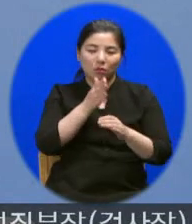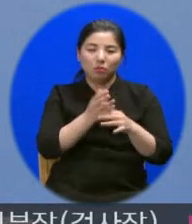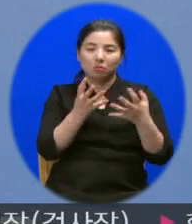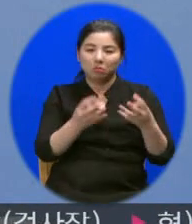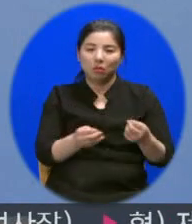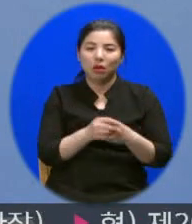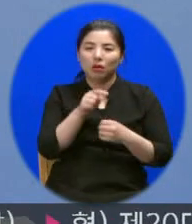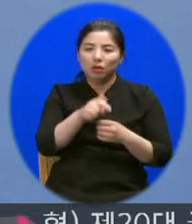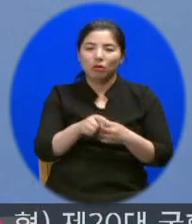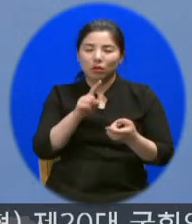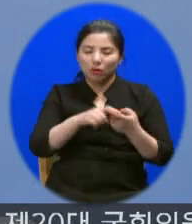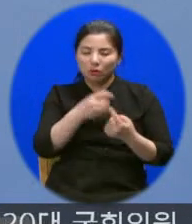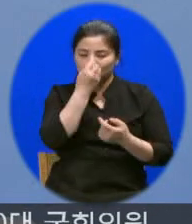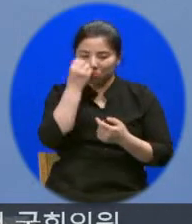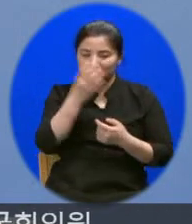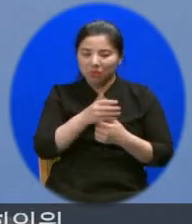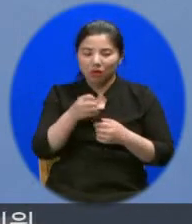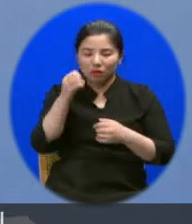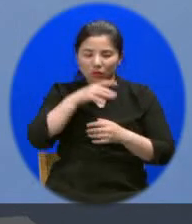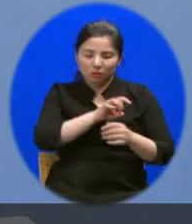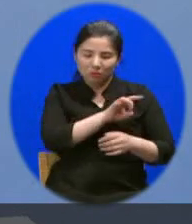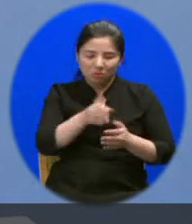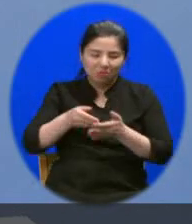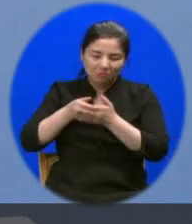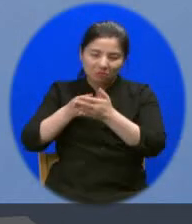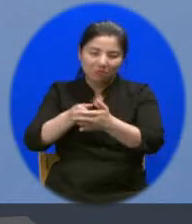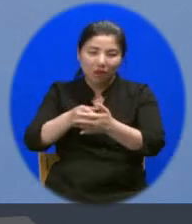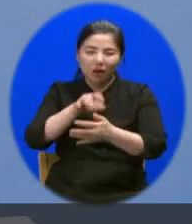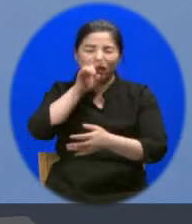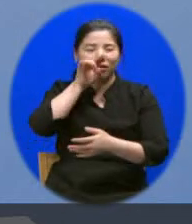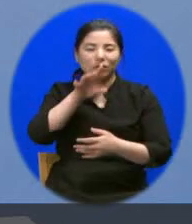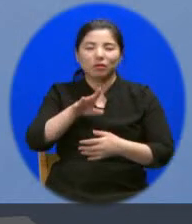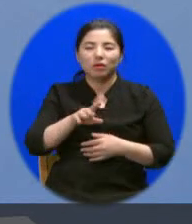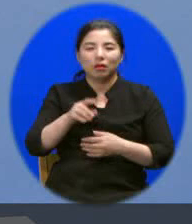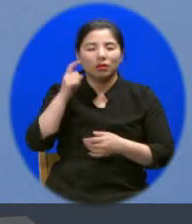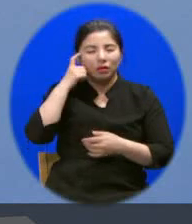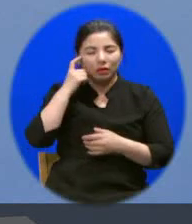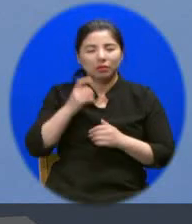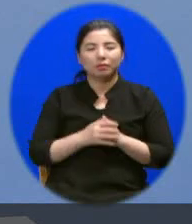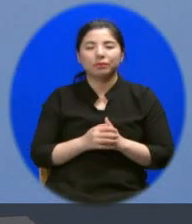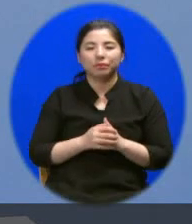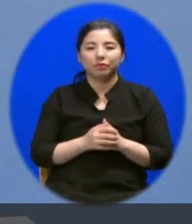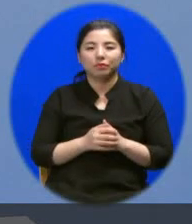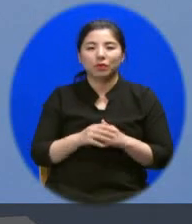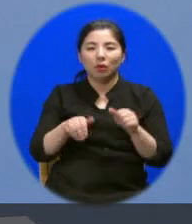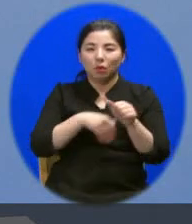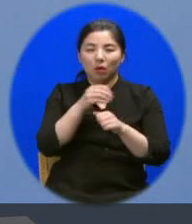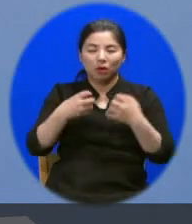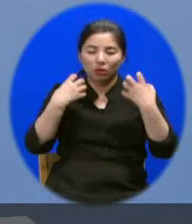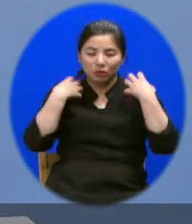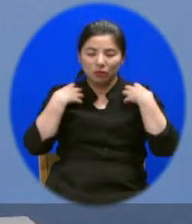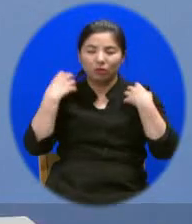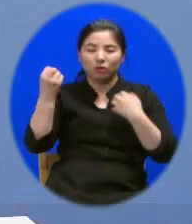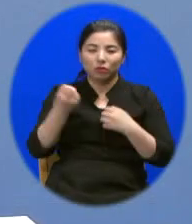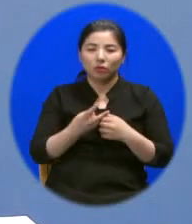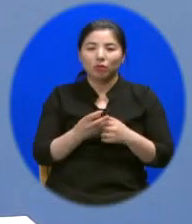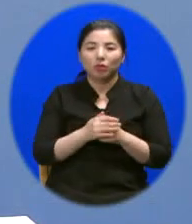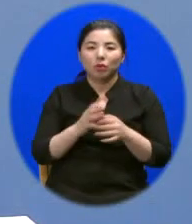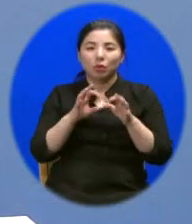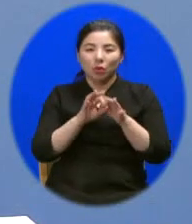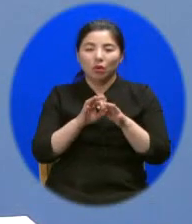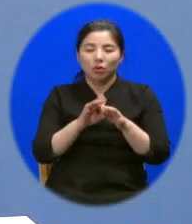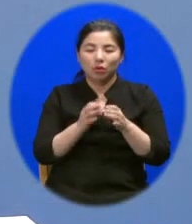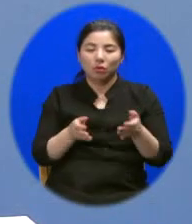부분을 그냥 묵살하고 일방적으로 밀어 붙여 선 절대 안 된다 이렇게 판단합니다 환경청 이나 아니면 간 관련